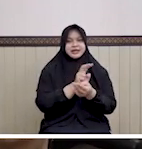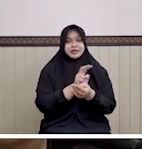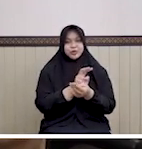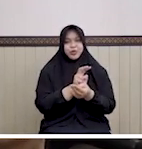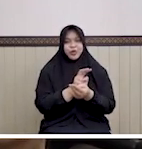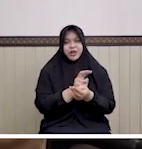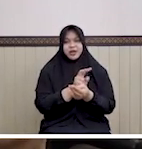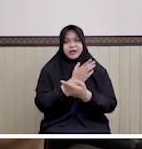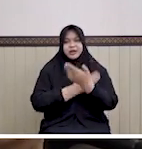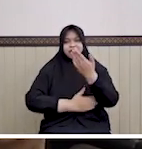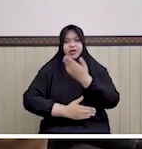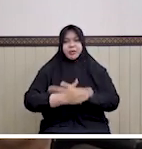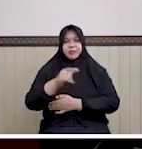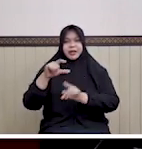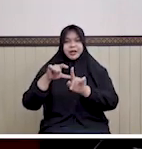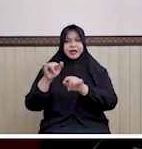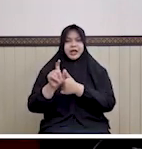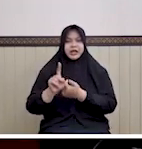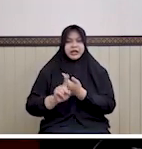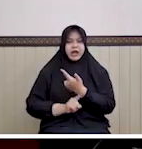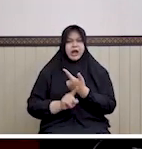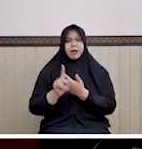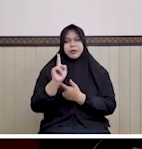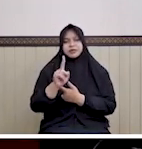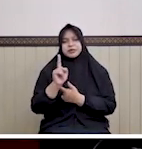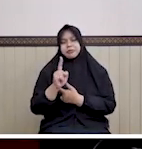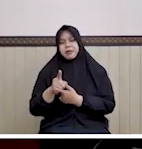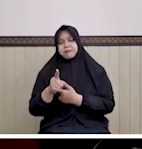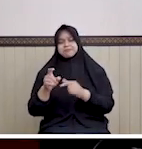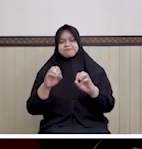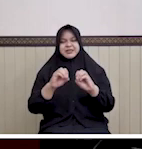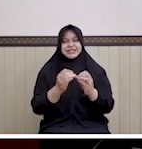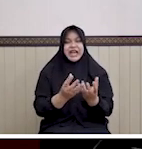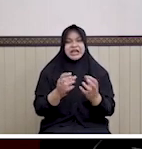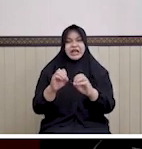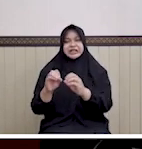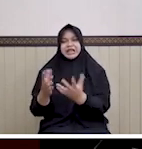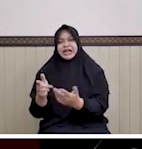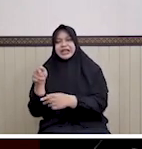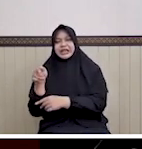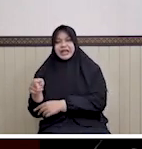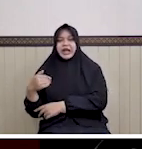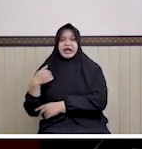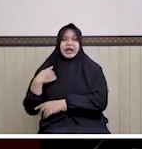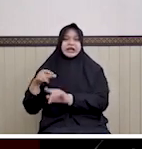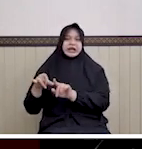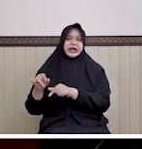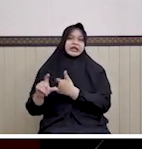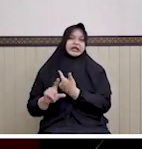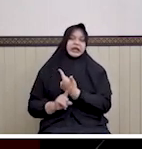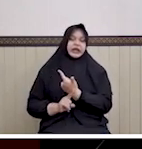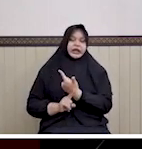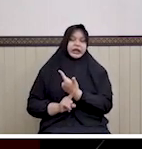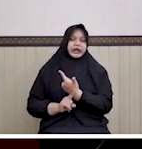difable di negara peristiwa-peristiwa ini tadi terjadi begitu ya Nah